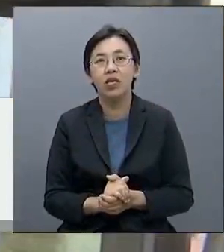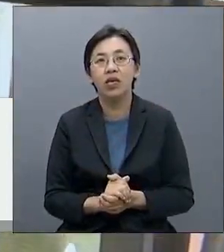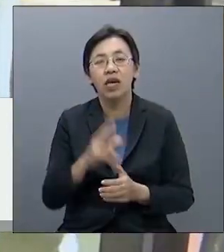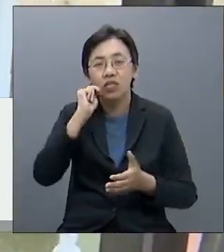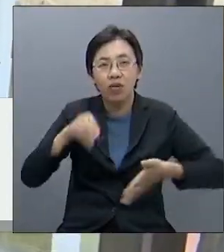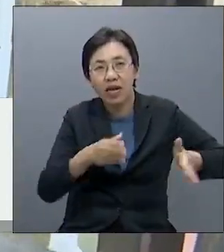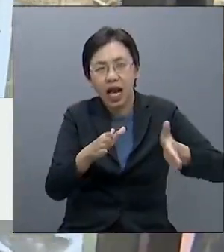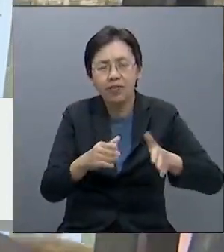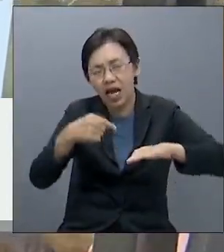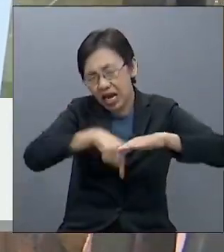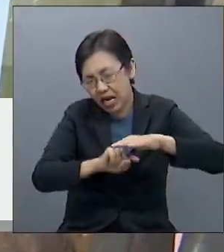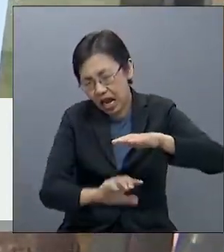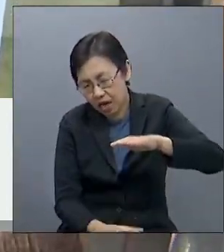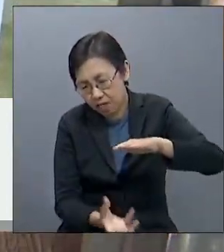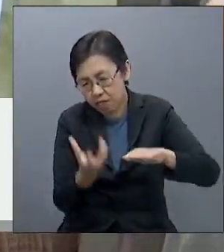ชร